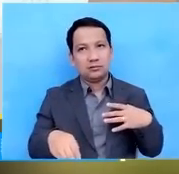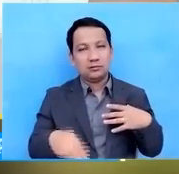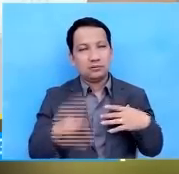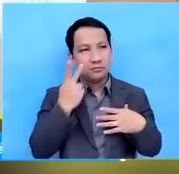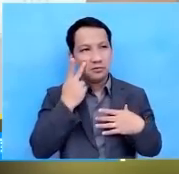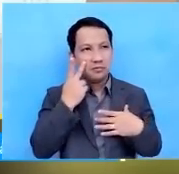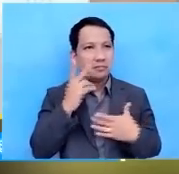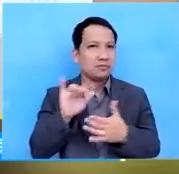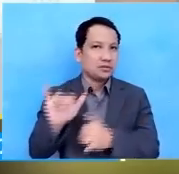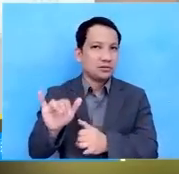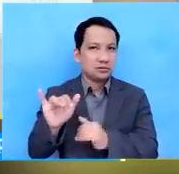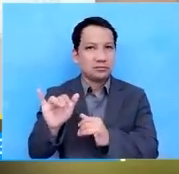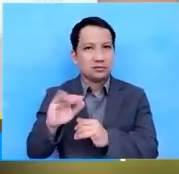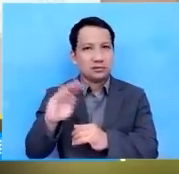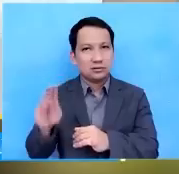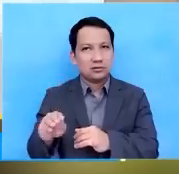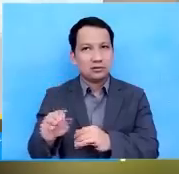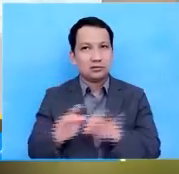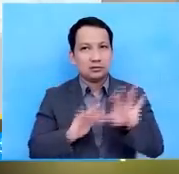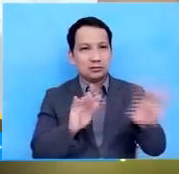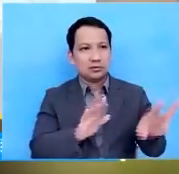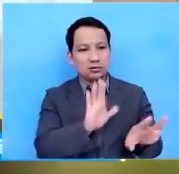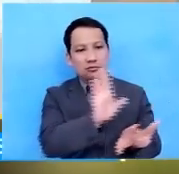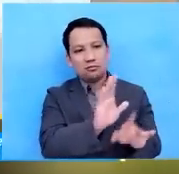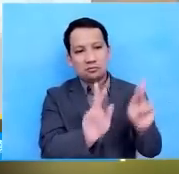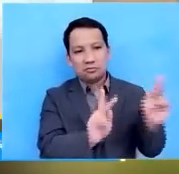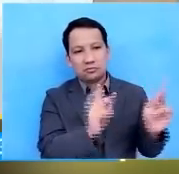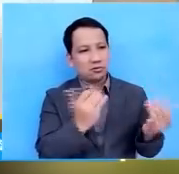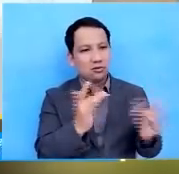yung matutuloyan. Pero kawawa rin po talaga yung mga tao.